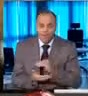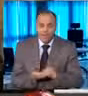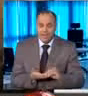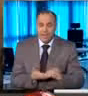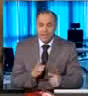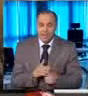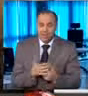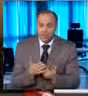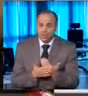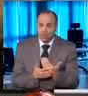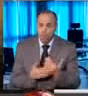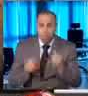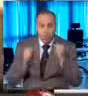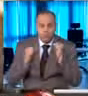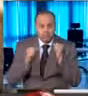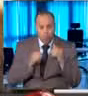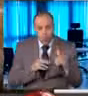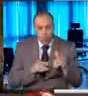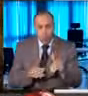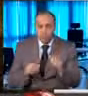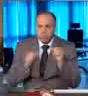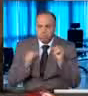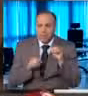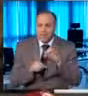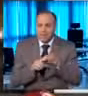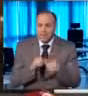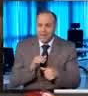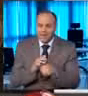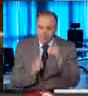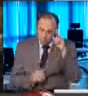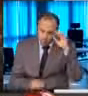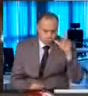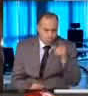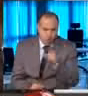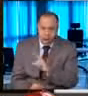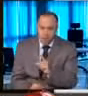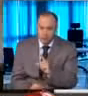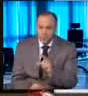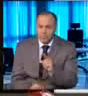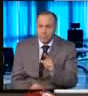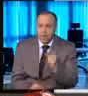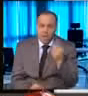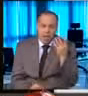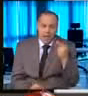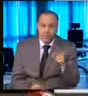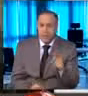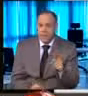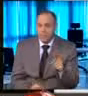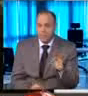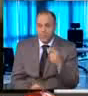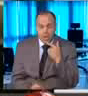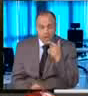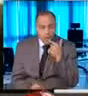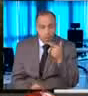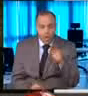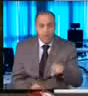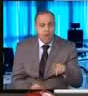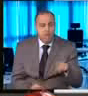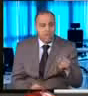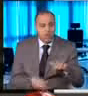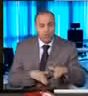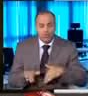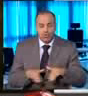مع دخول الاحتجاجات المناهضة لانتخابه رئيسا للولايات المتحدة الأمريكية يومها الرابع، وقد خرج الآلاف إلى